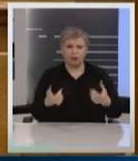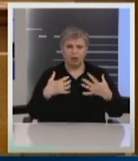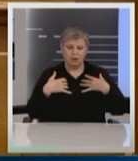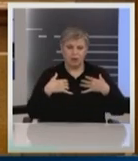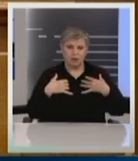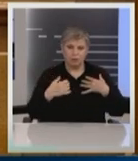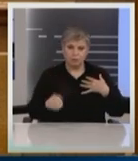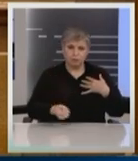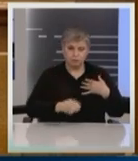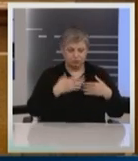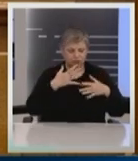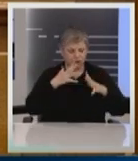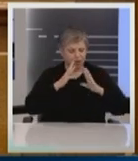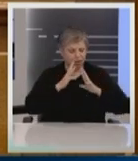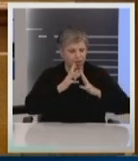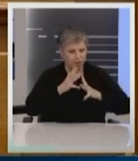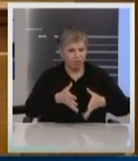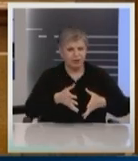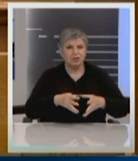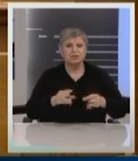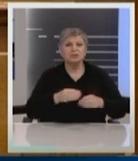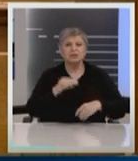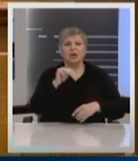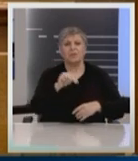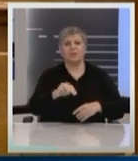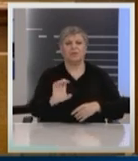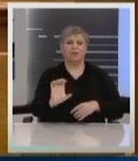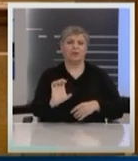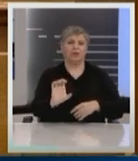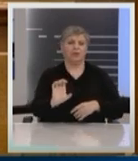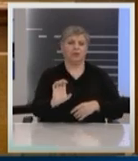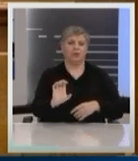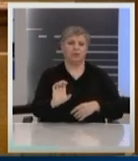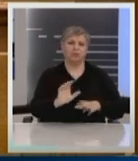αηδία. Και για τα ΜΜΕ και για τα...